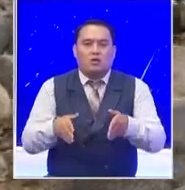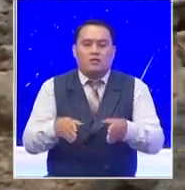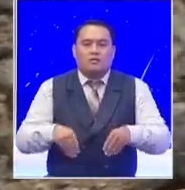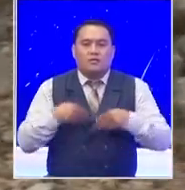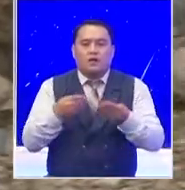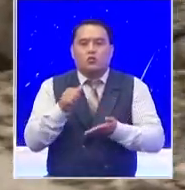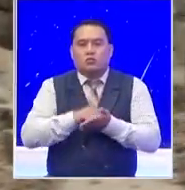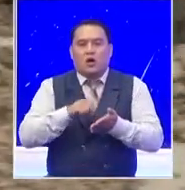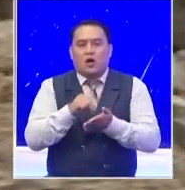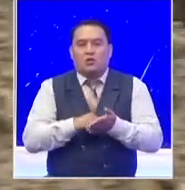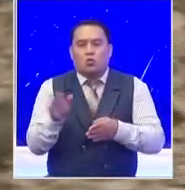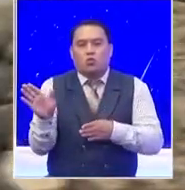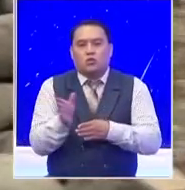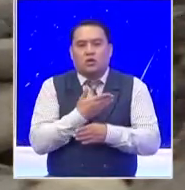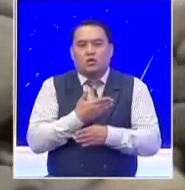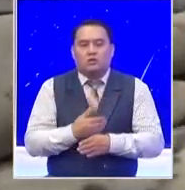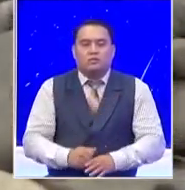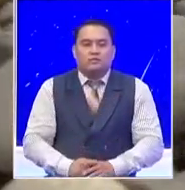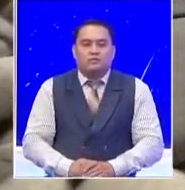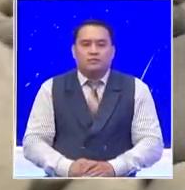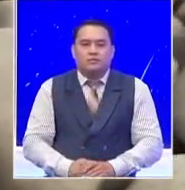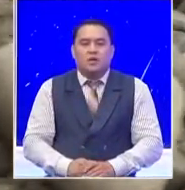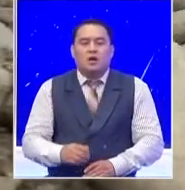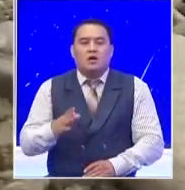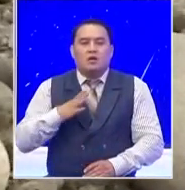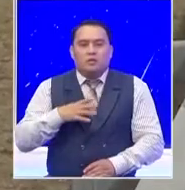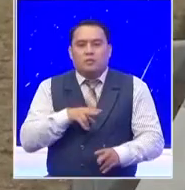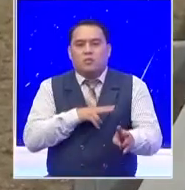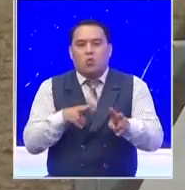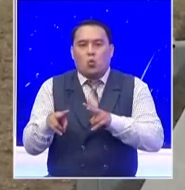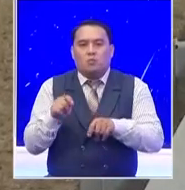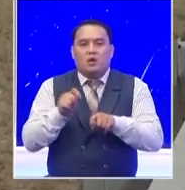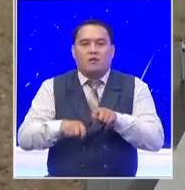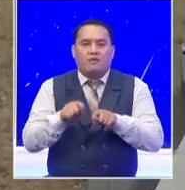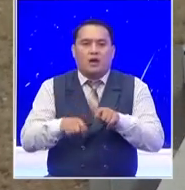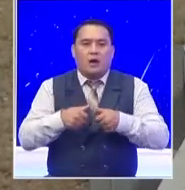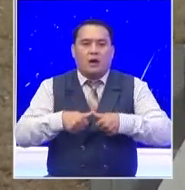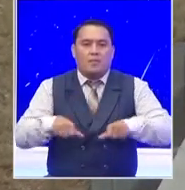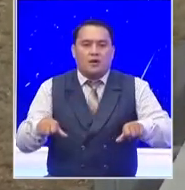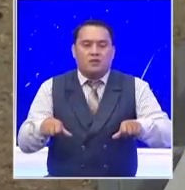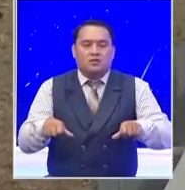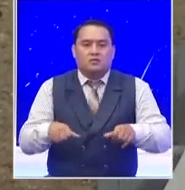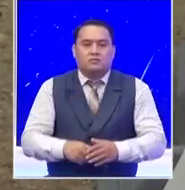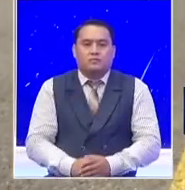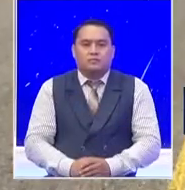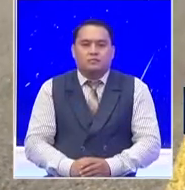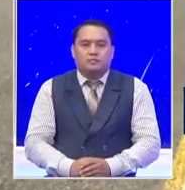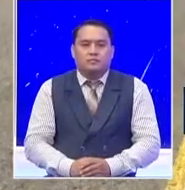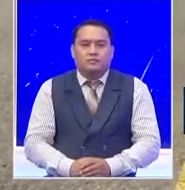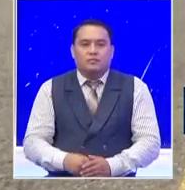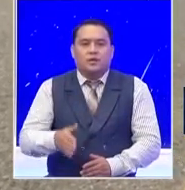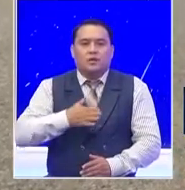выдают замечания подрядчикам на устранение и ликвидацию нарушений. Однако визуальный анализ, проведенный комиссией, показал обратное.